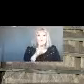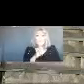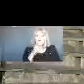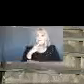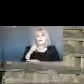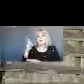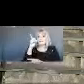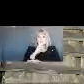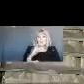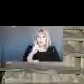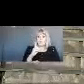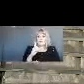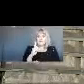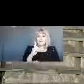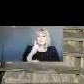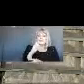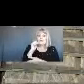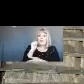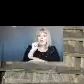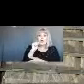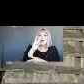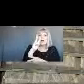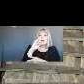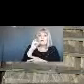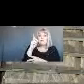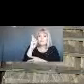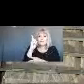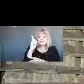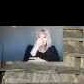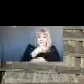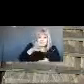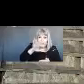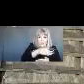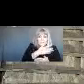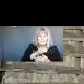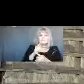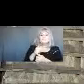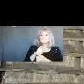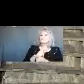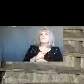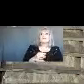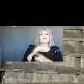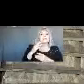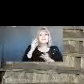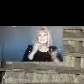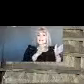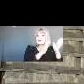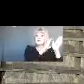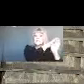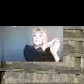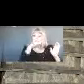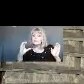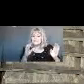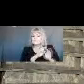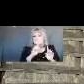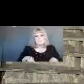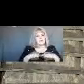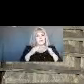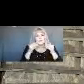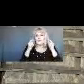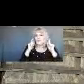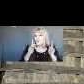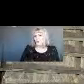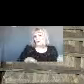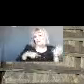sy seuns vir altyd koning sal wees, het Dawid vooruitgeskryf dat die Christus nie dood sou bly